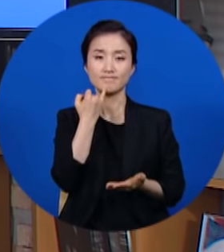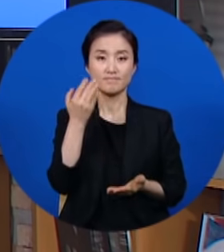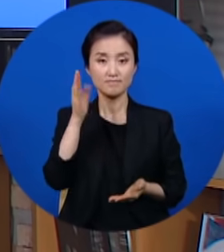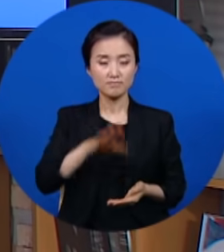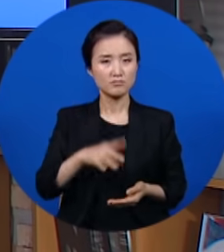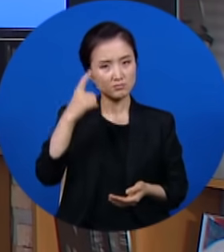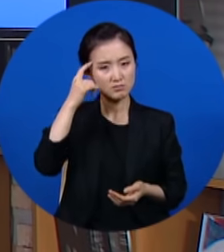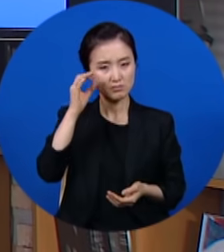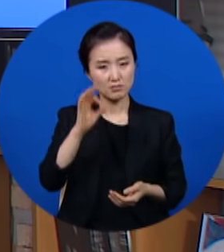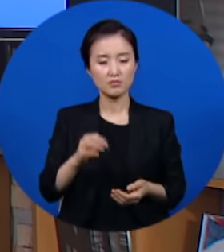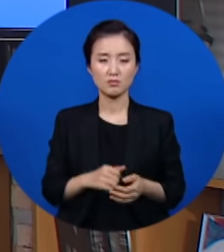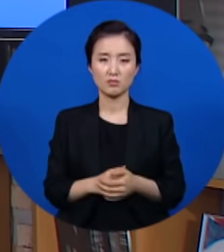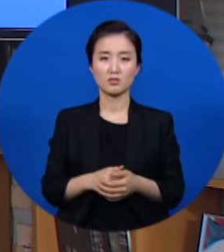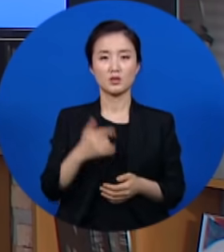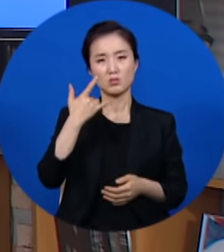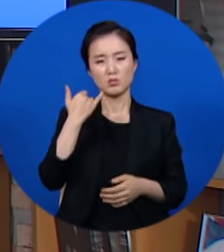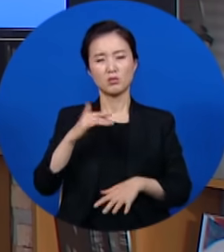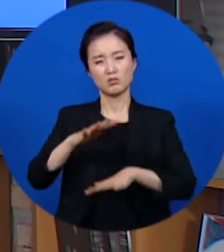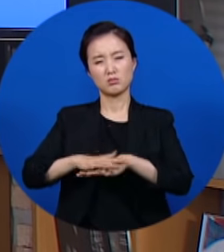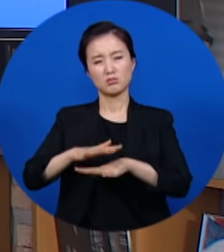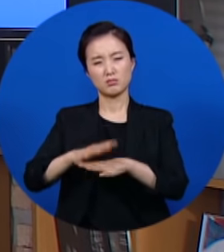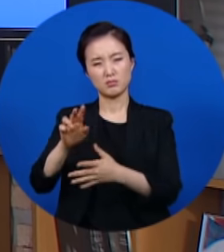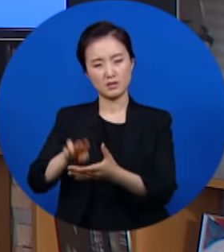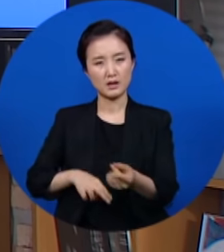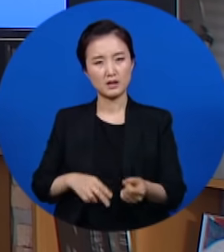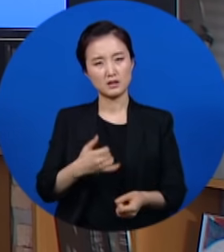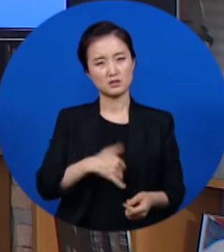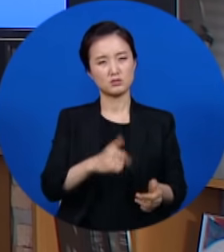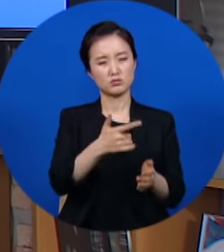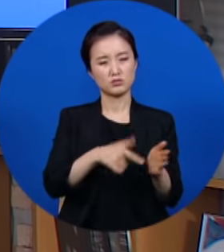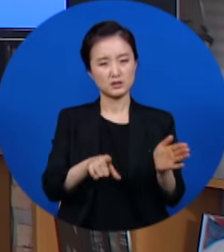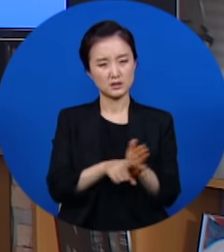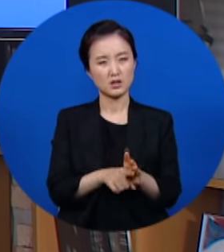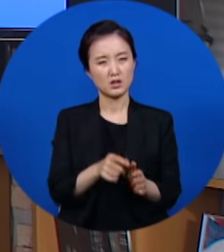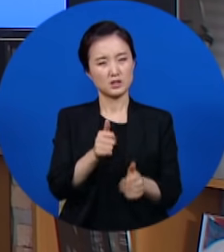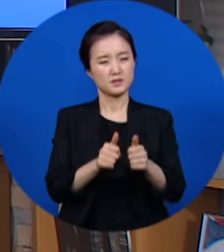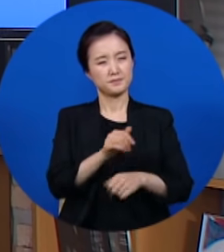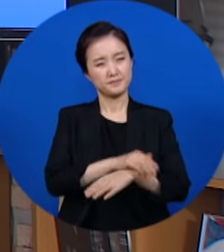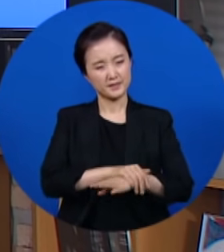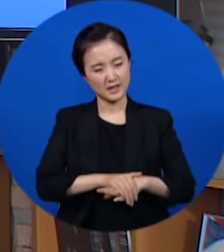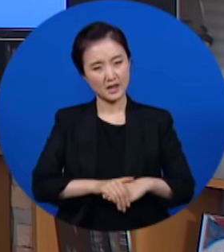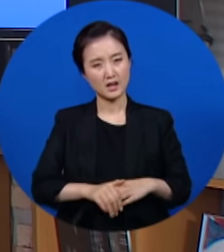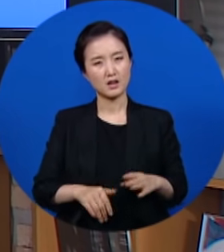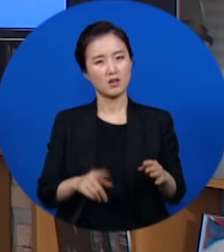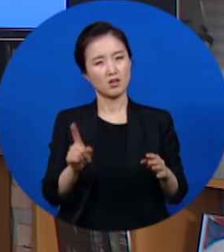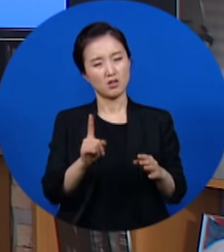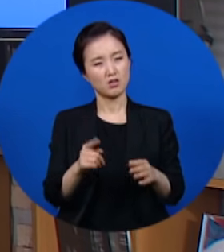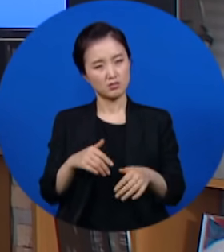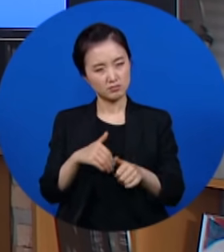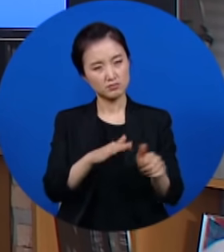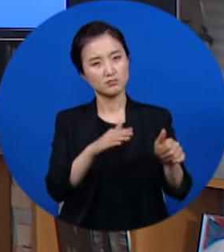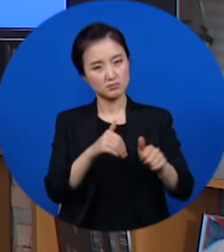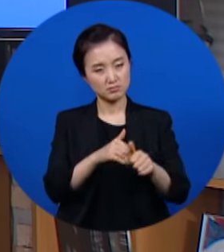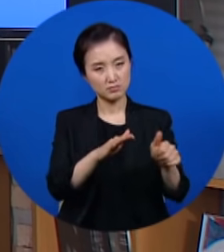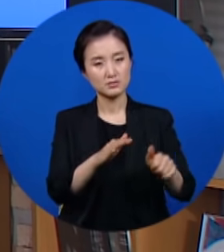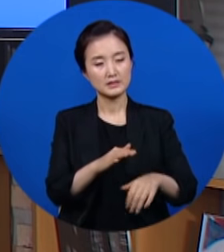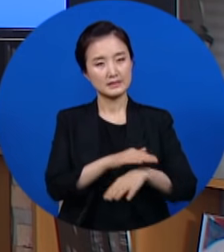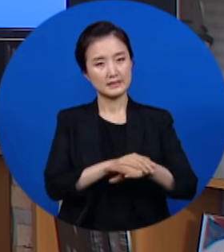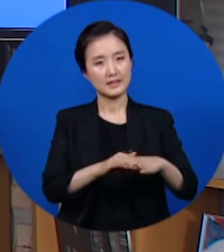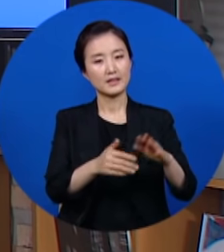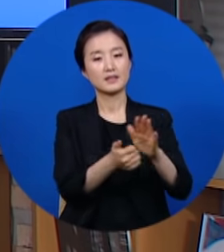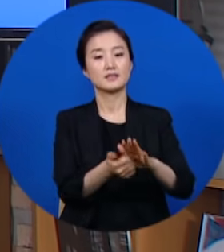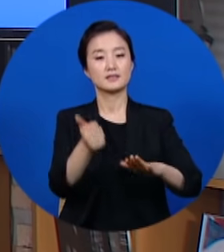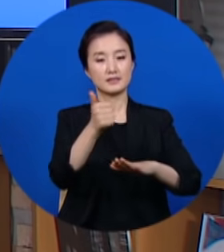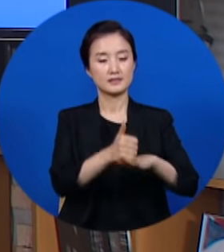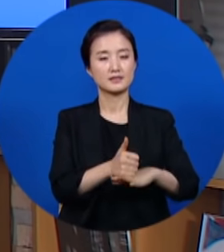놈 팔고 지파로 가지고 자식을 시험만 잘 보게 만들어 놓으면 본 저를 뽑아 거든요 편찬한 닭 들어가서